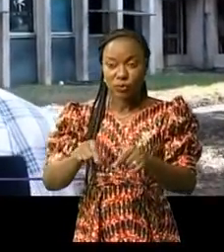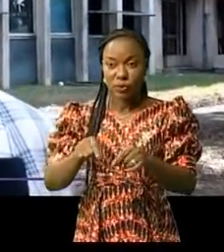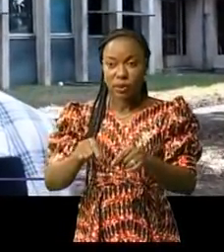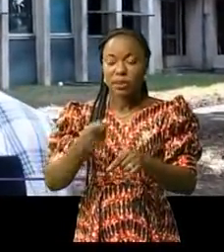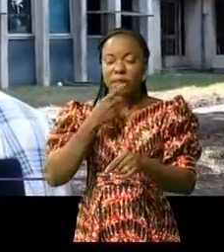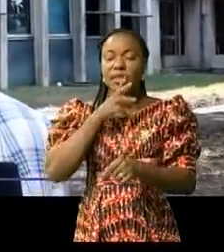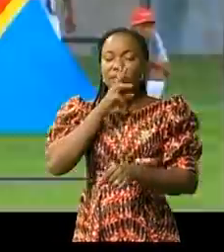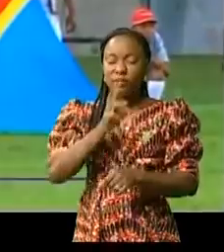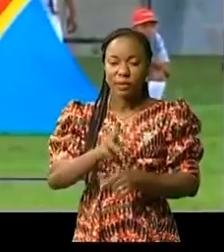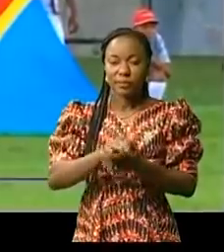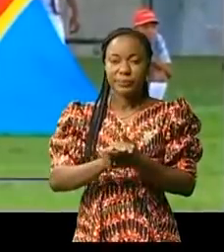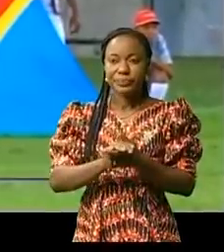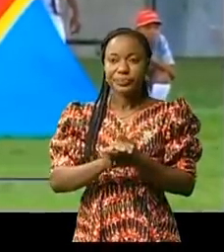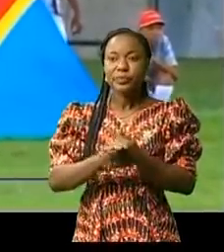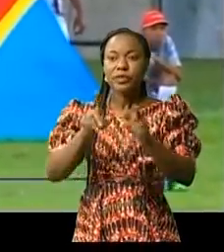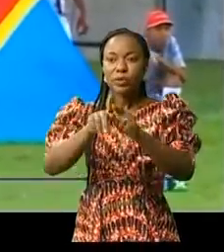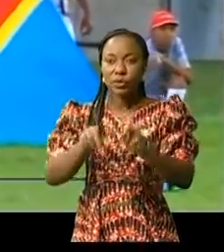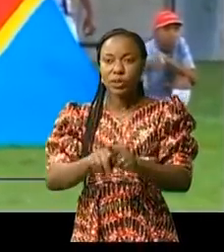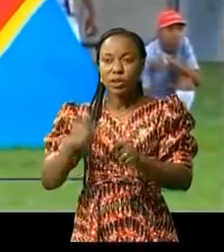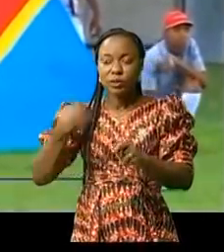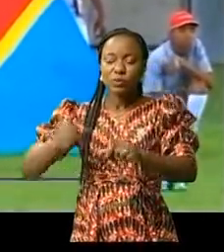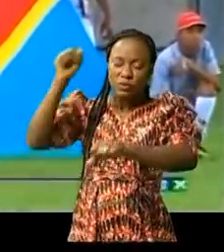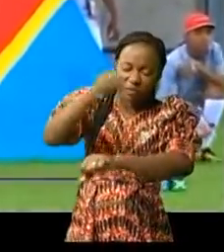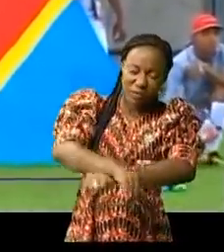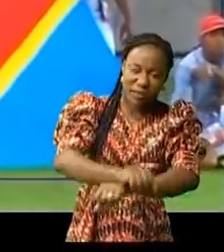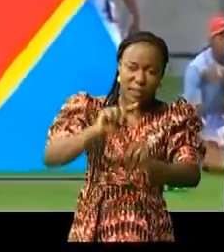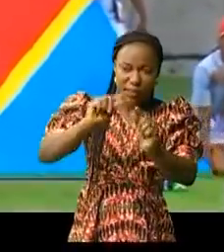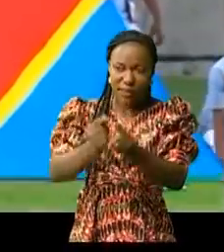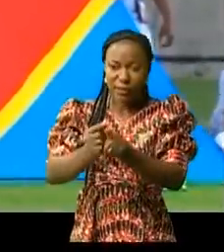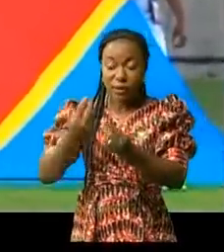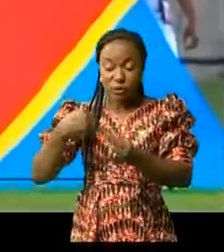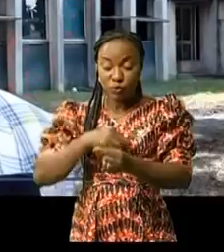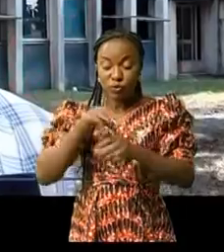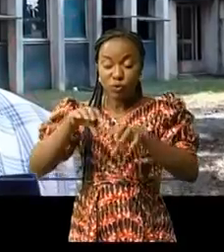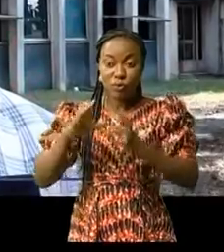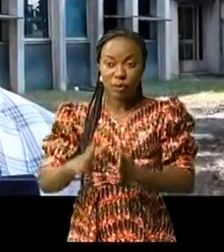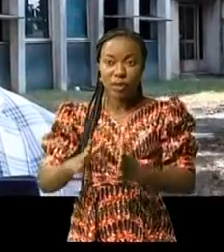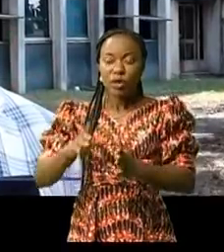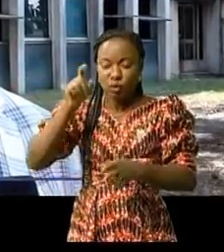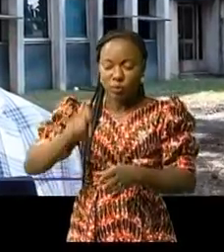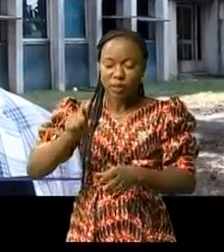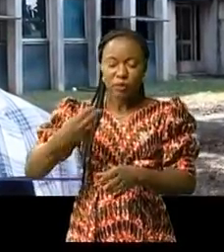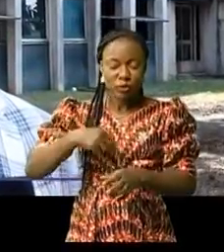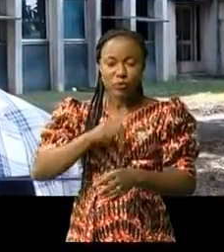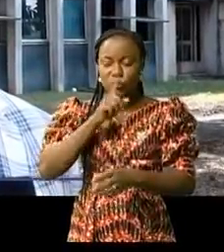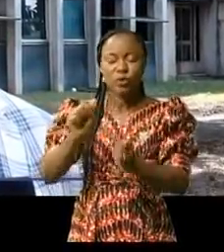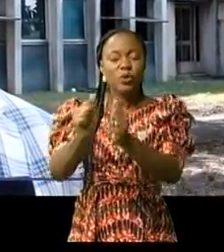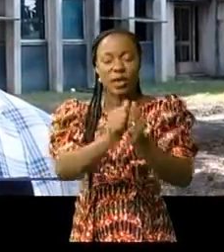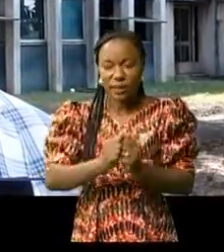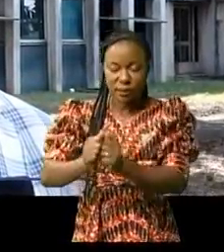les madagascar sera bâtie par les léopards de la rdc où nous congolais il faut que nous soyons ensemble